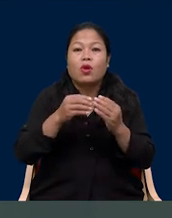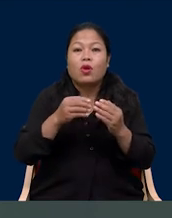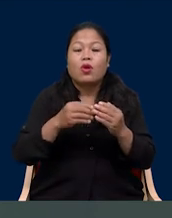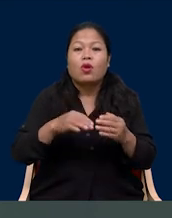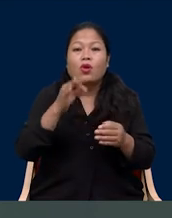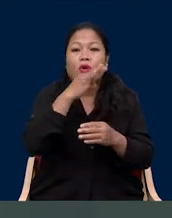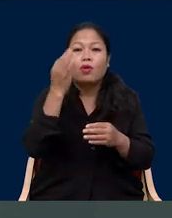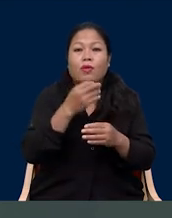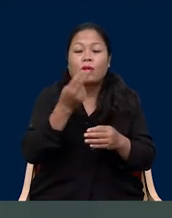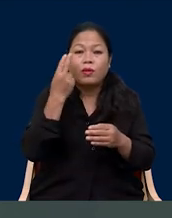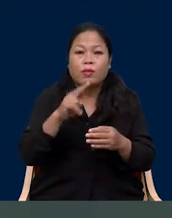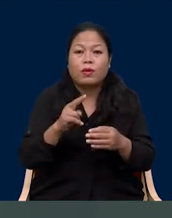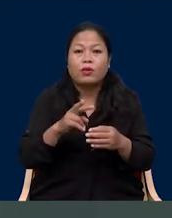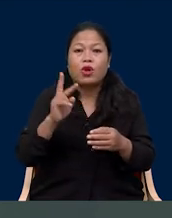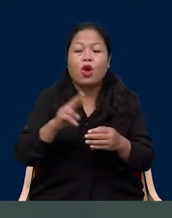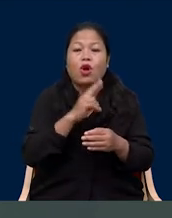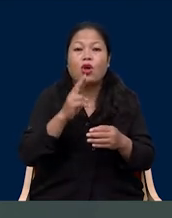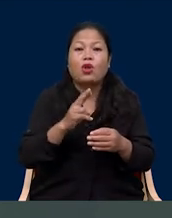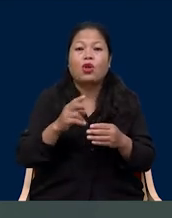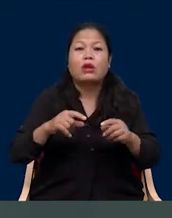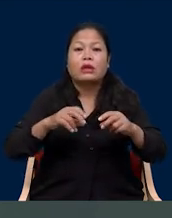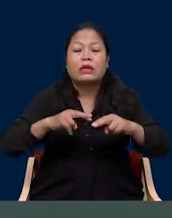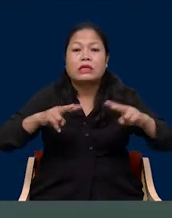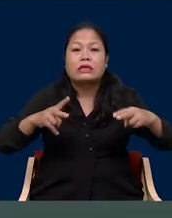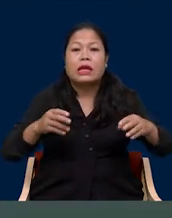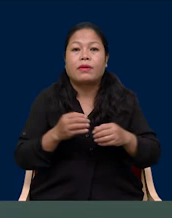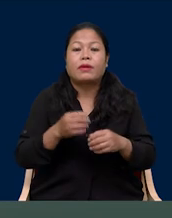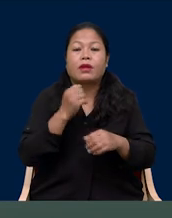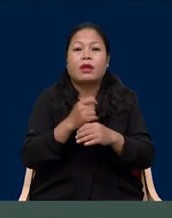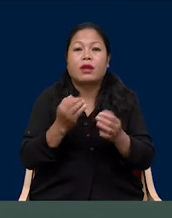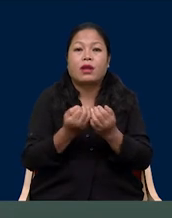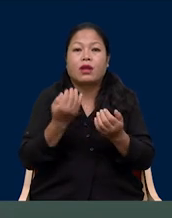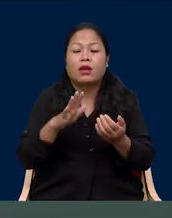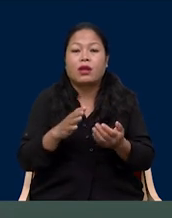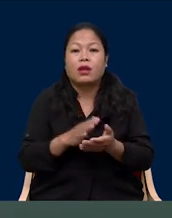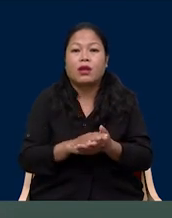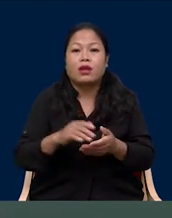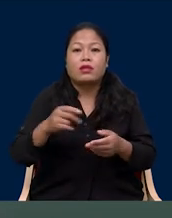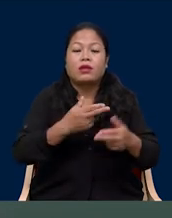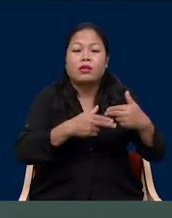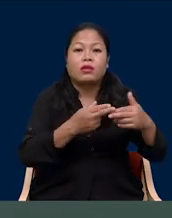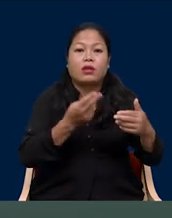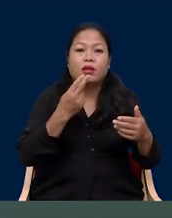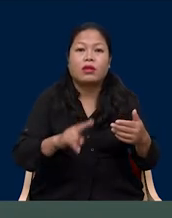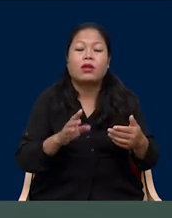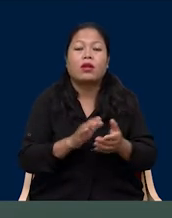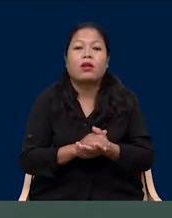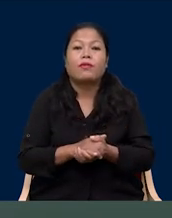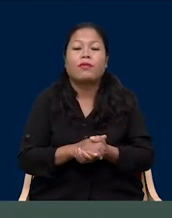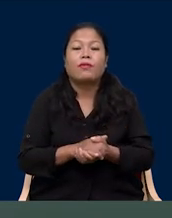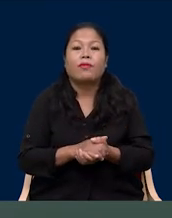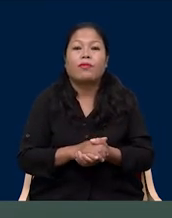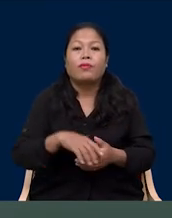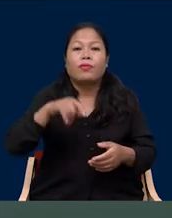उहाँहरूले इन्भाइरोमेन्टमा भएको र मटेरियल्सहरूलाई कसरी युटिलाइज गर्नुहुन्छ, इन्भाइरोमेन्टललाई लेस हार्मफुल एक्सन कसरी लिनुहुन्छ, त्यसरी चलिआएको